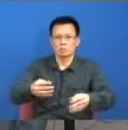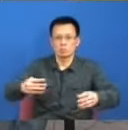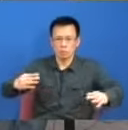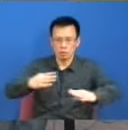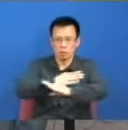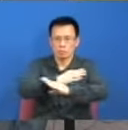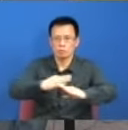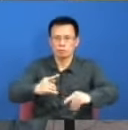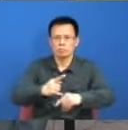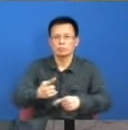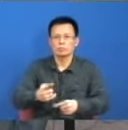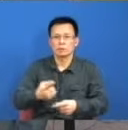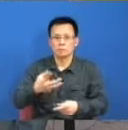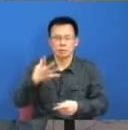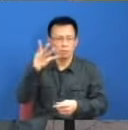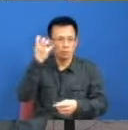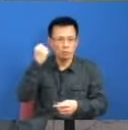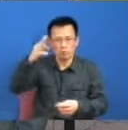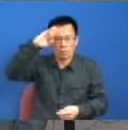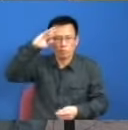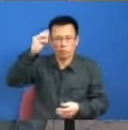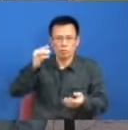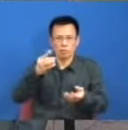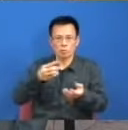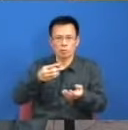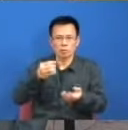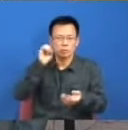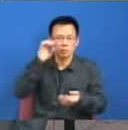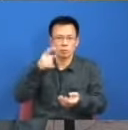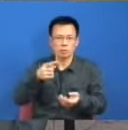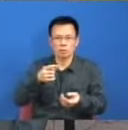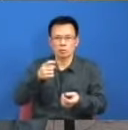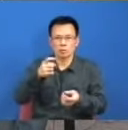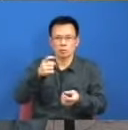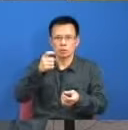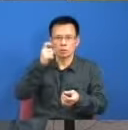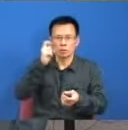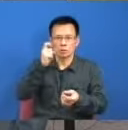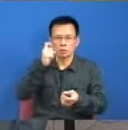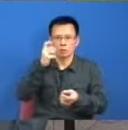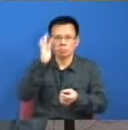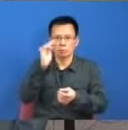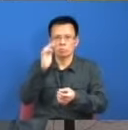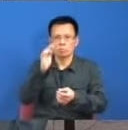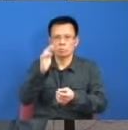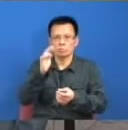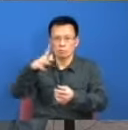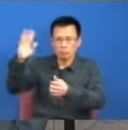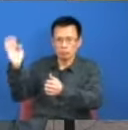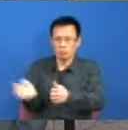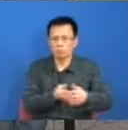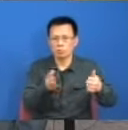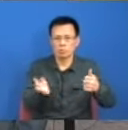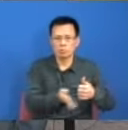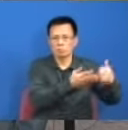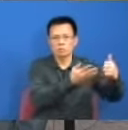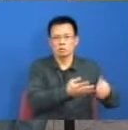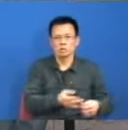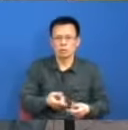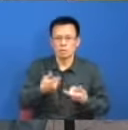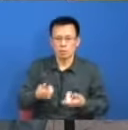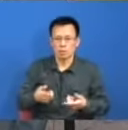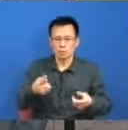候。 因為收到警方嘅消息，就係九點鐘佢會喺嗰度清場。係。咁所以咧就即係在場嘅人喺度討論